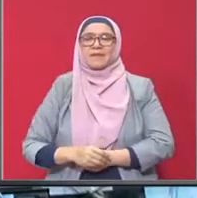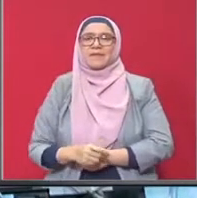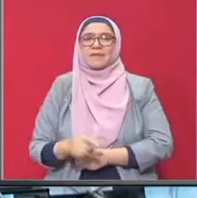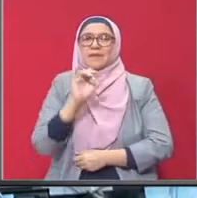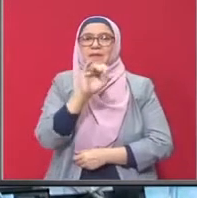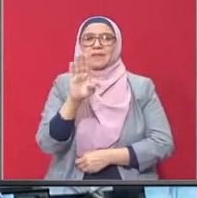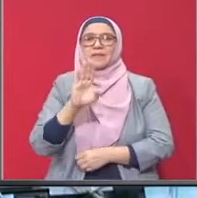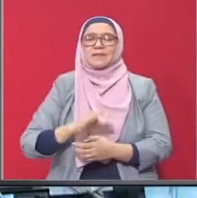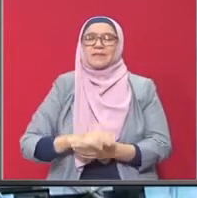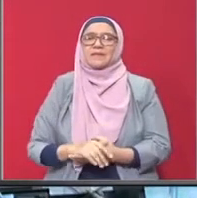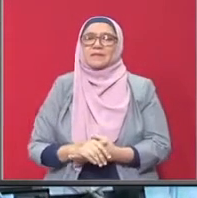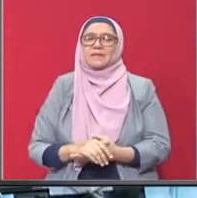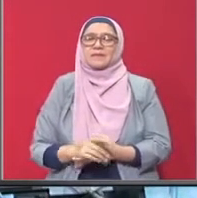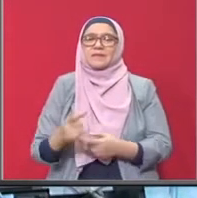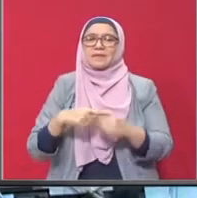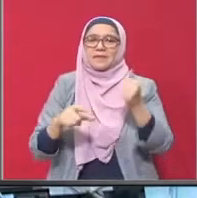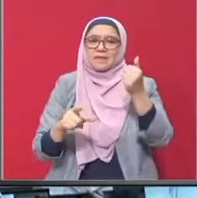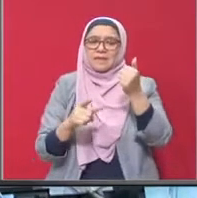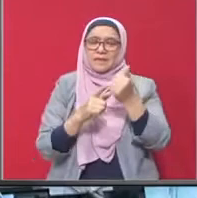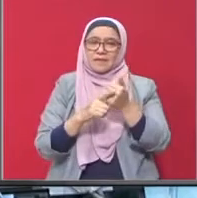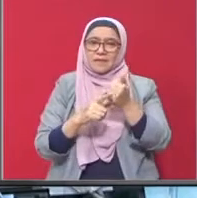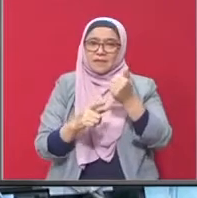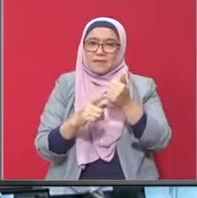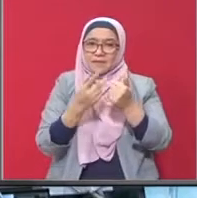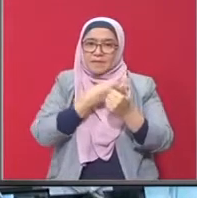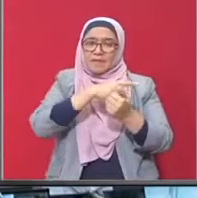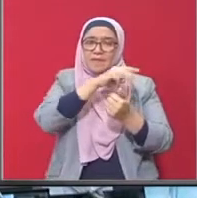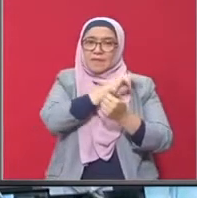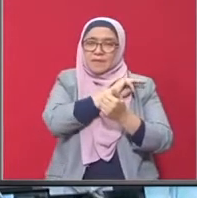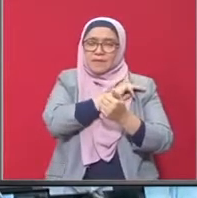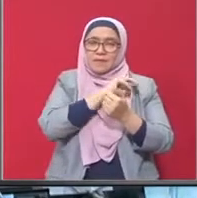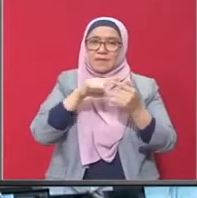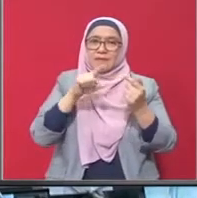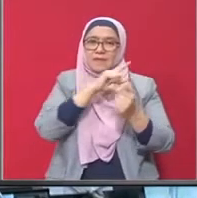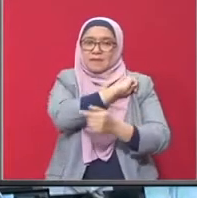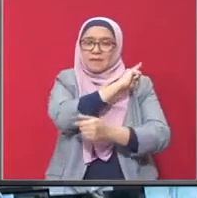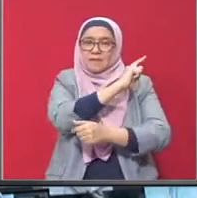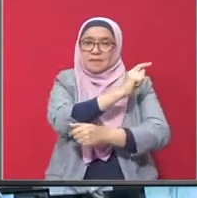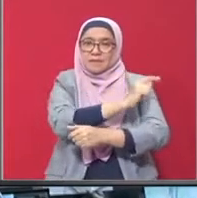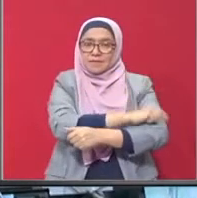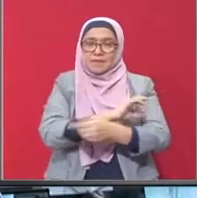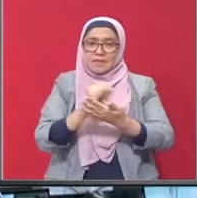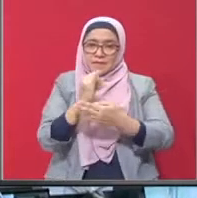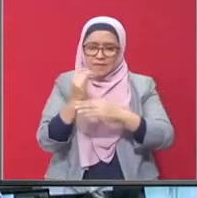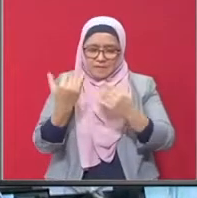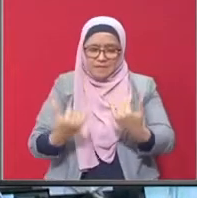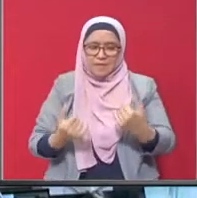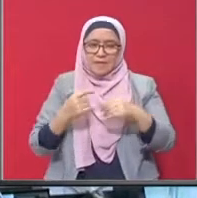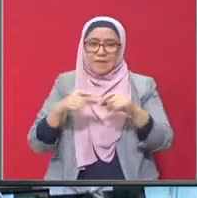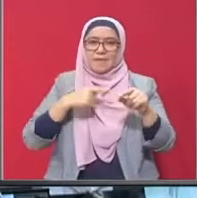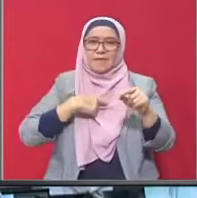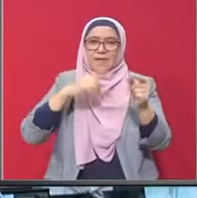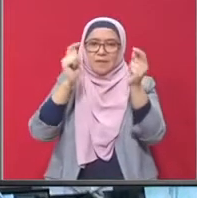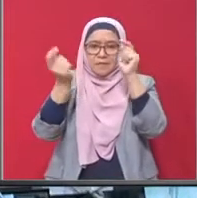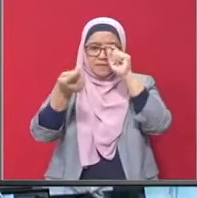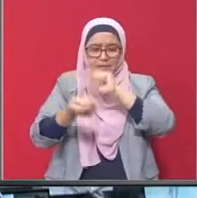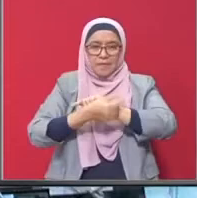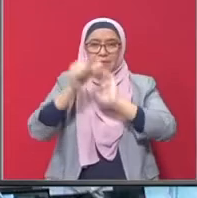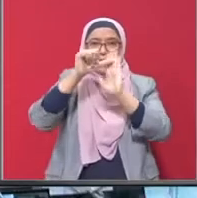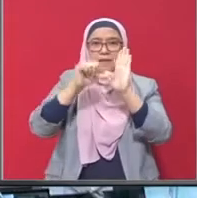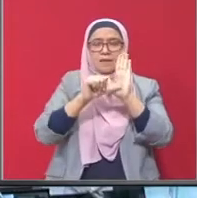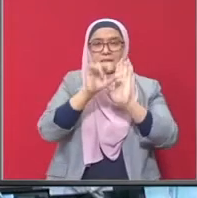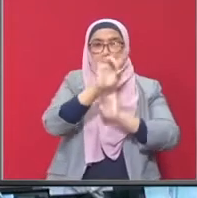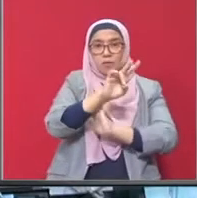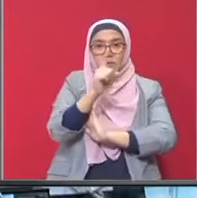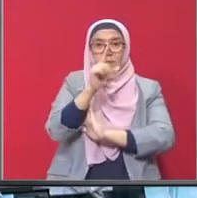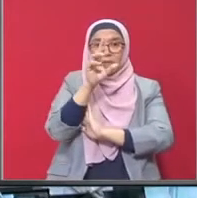tenaga dan semua sedang dalam proses pemindahan atau pemeliharaan kehidupan Riau 2010 akta 716